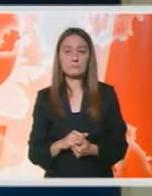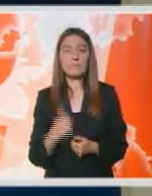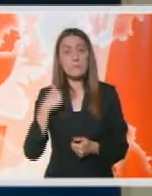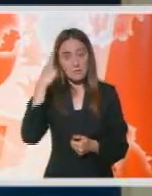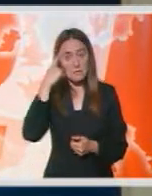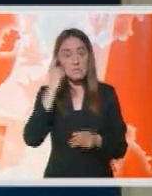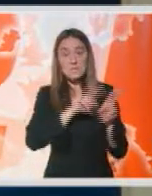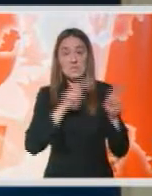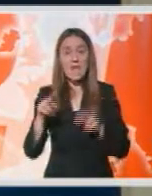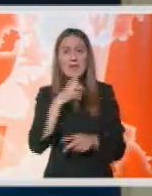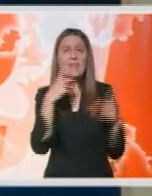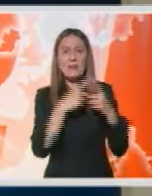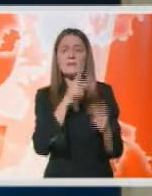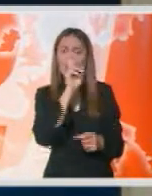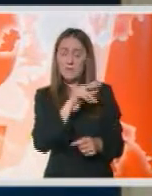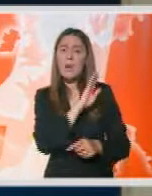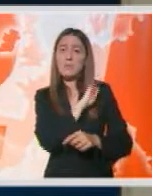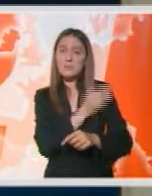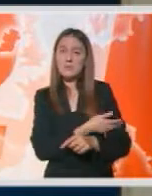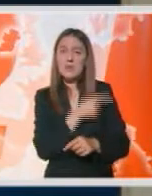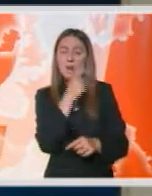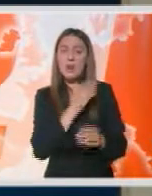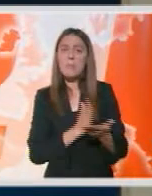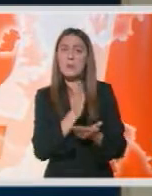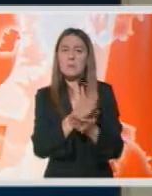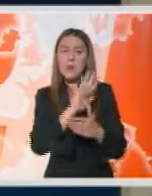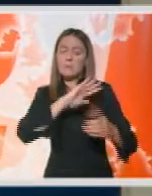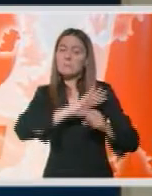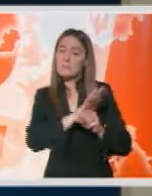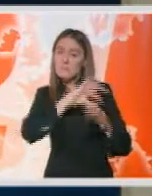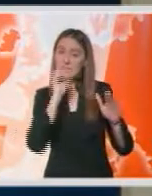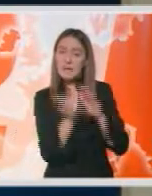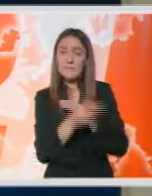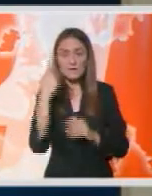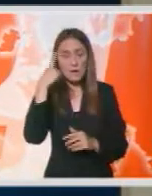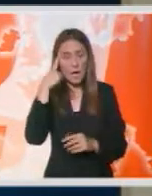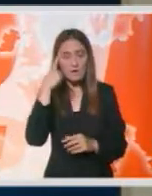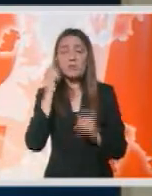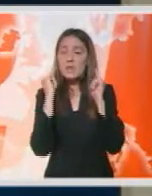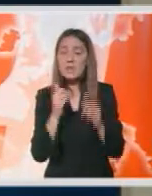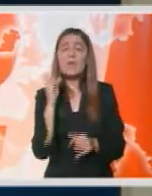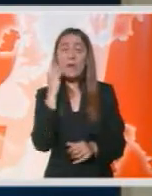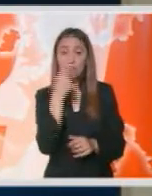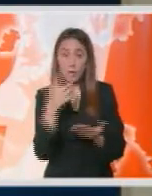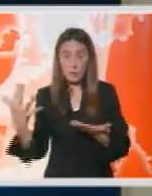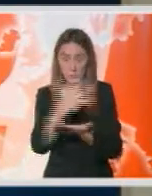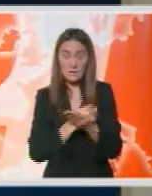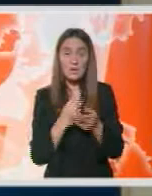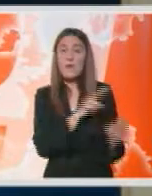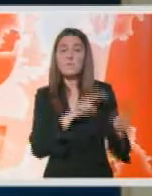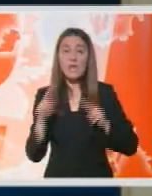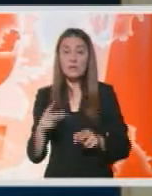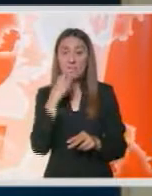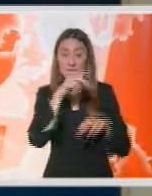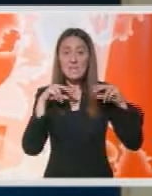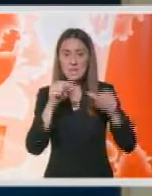Mislim da zakon u Arizoni ima potencijal da se primeni na diskriminatorski način. Sada kada je on usvojen, zakonodavstvo